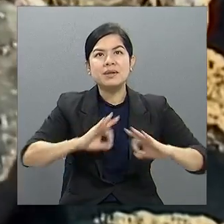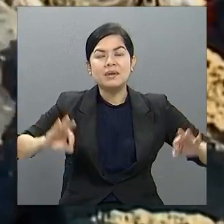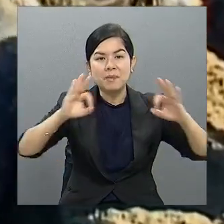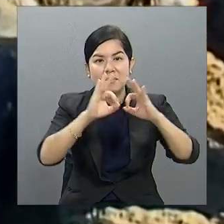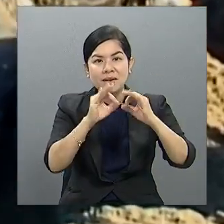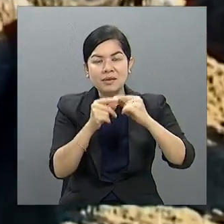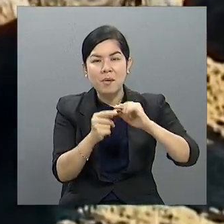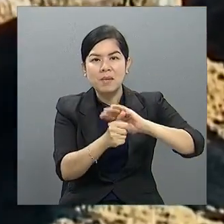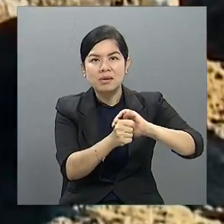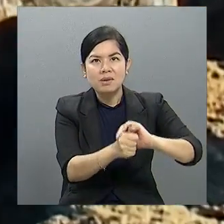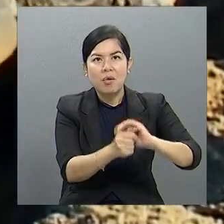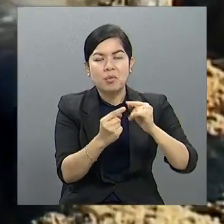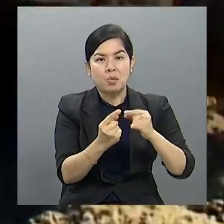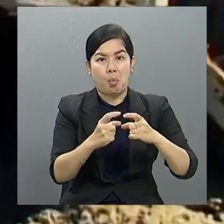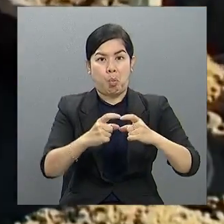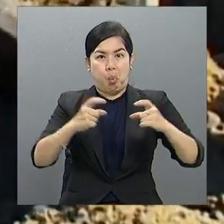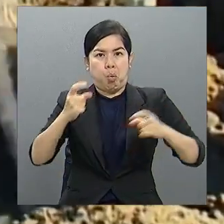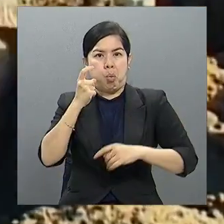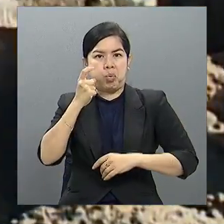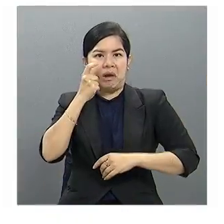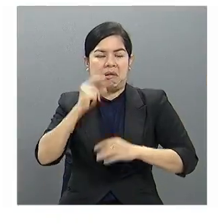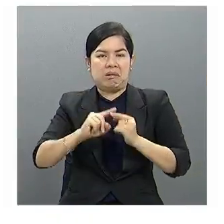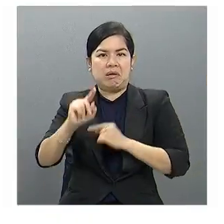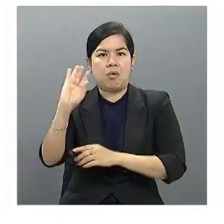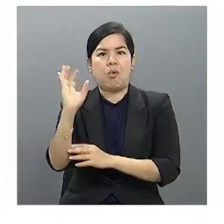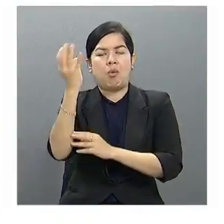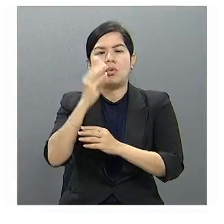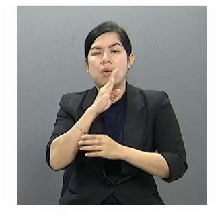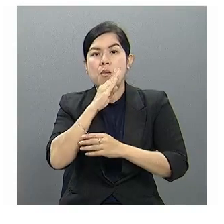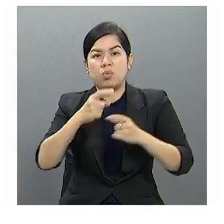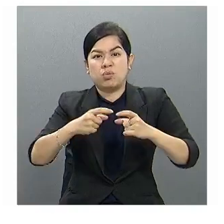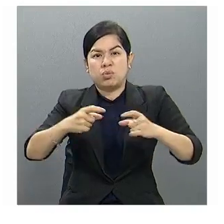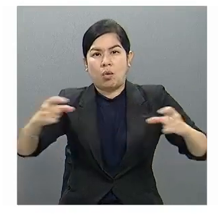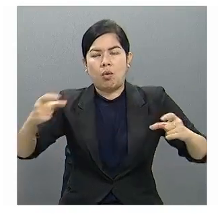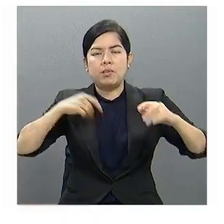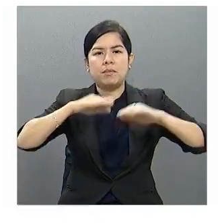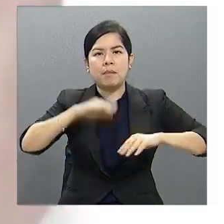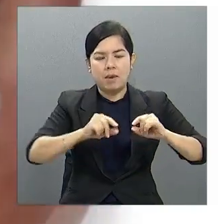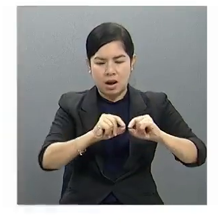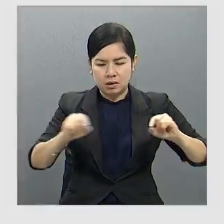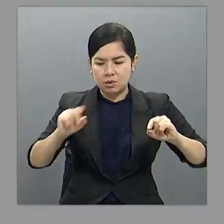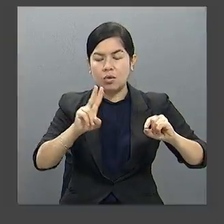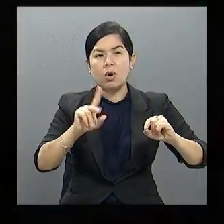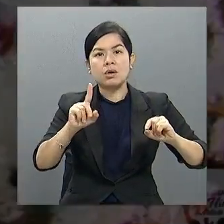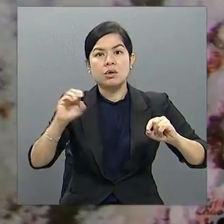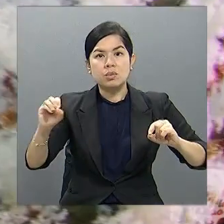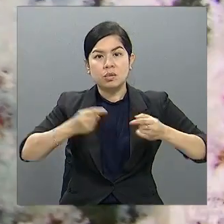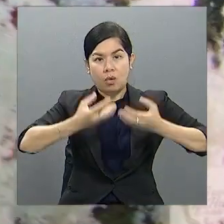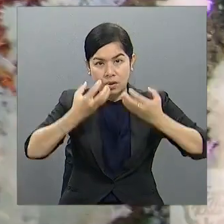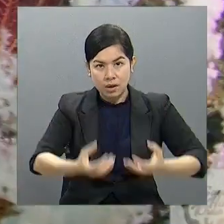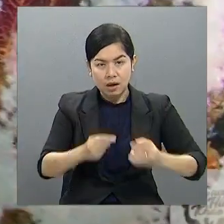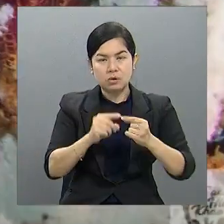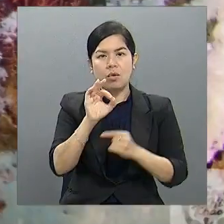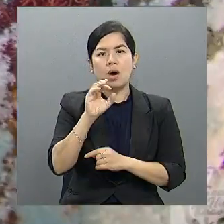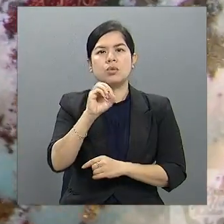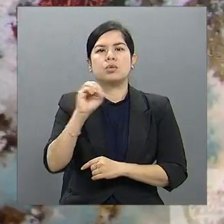นาดใหญ่ที่สุดในโลกเมื่อโตเต็มวัยค่ะมีความยาว210ซมหนัก900กกค่ะเต่ามะเฟืองนะ